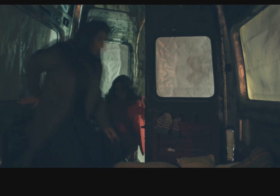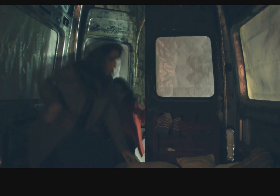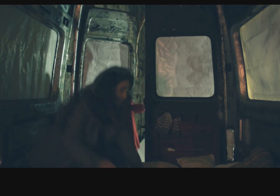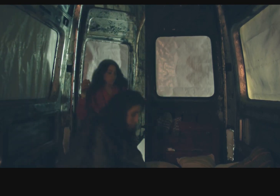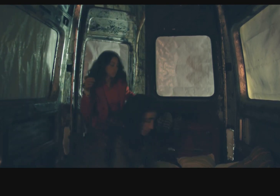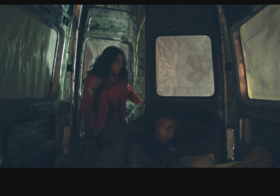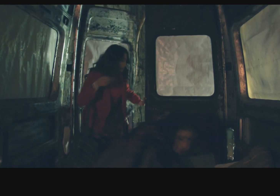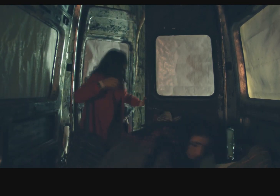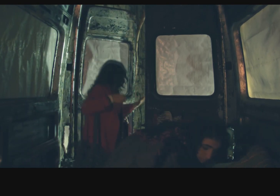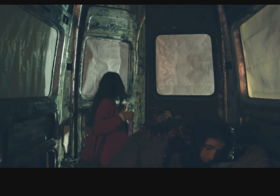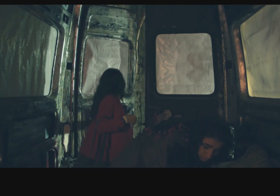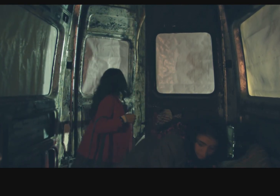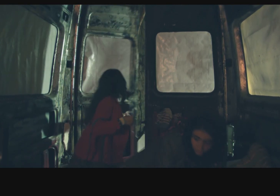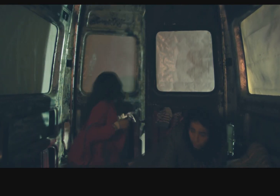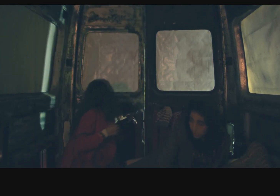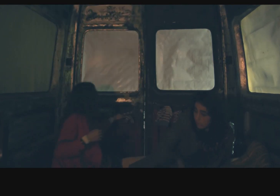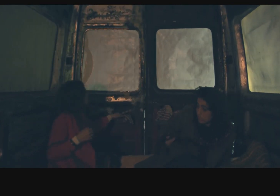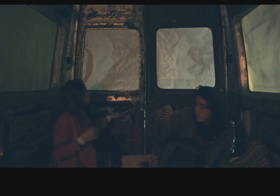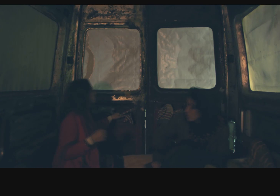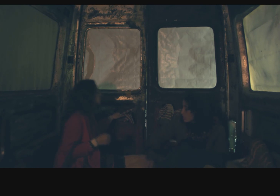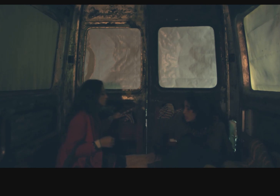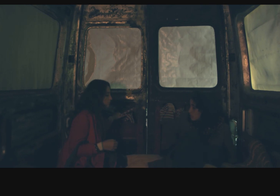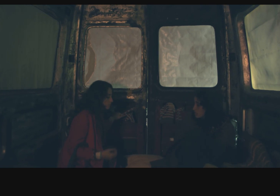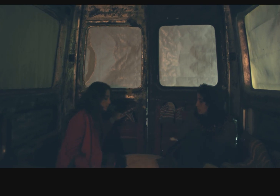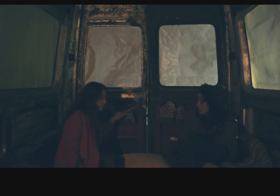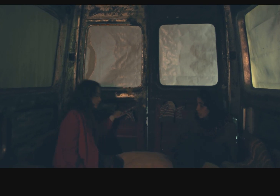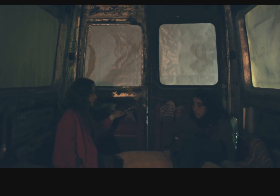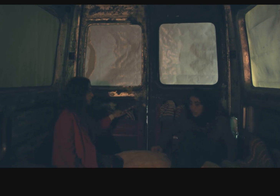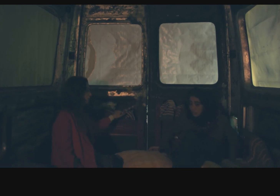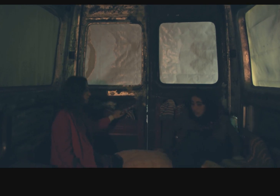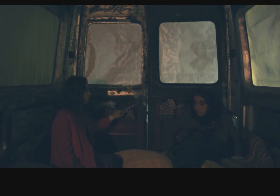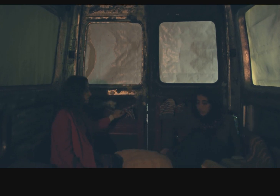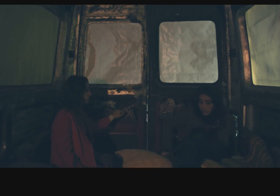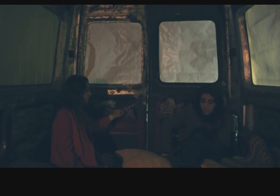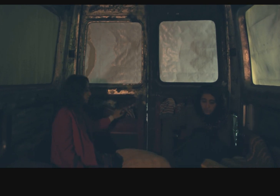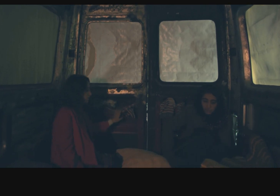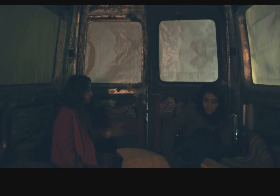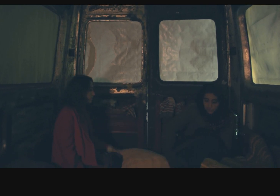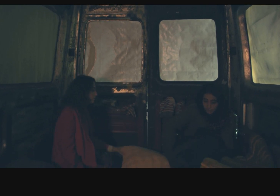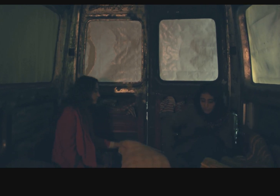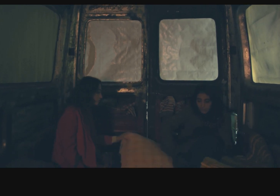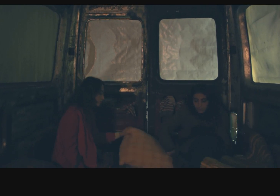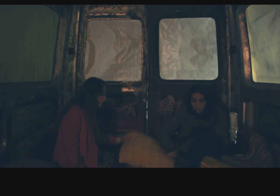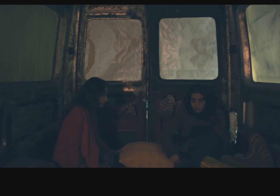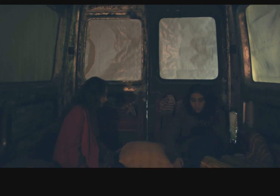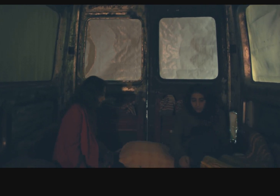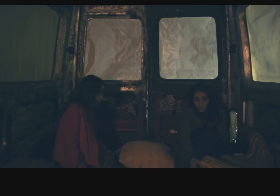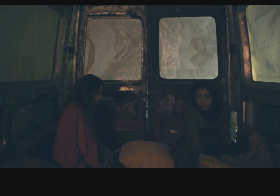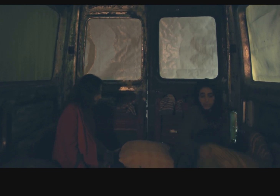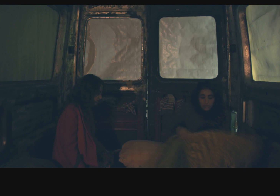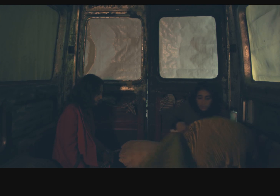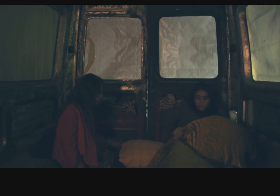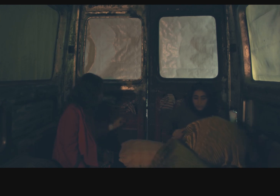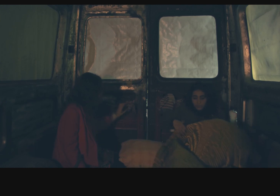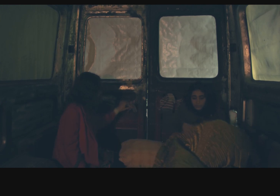Sahra'yı arka kapıdan soktu, kendi de girdi içeri. İkisi de şokta. İçeride yatak benzeri bir şilte var. Sahra